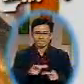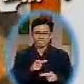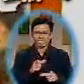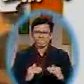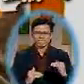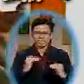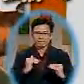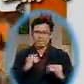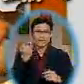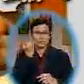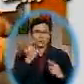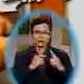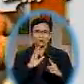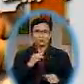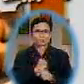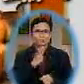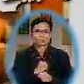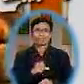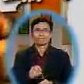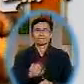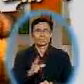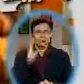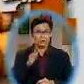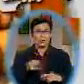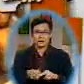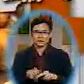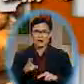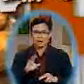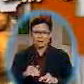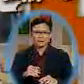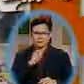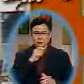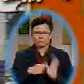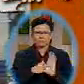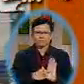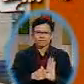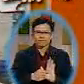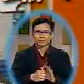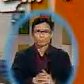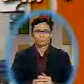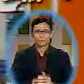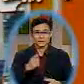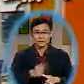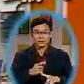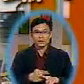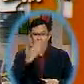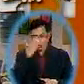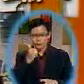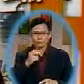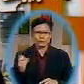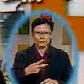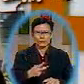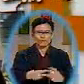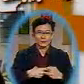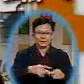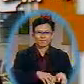班聽障人士有嘢做。同時希望餐廳可以做到帶頭作用。 我哋真係好夠運咁啊！開第2間，可能又係多